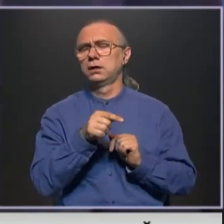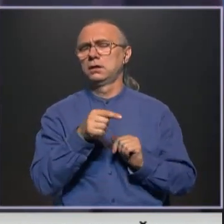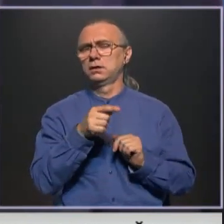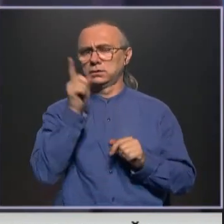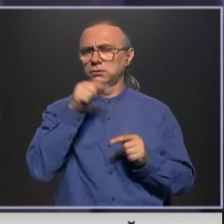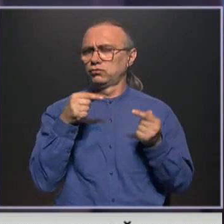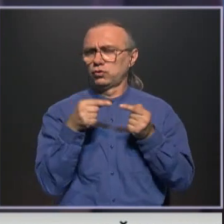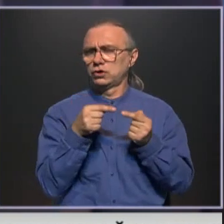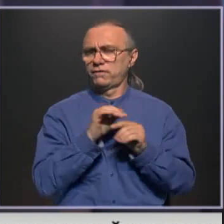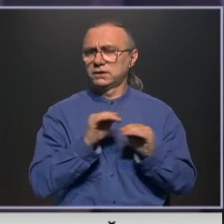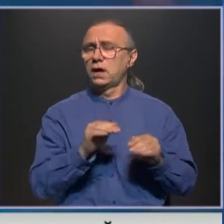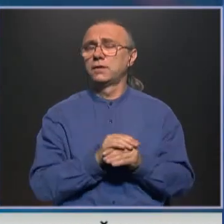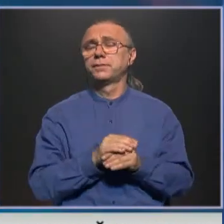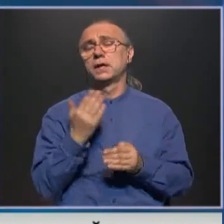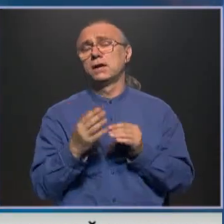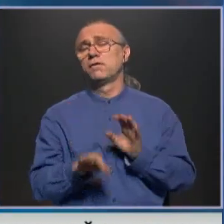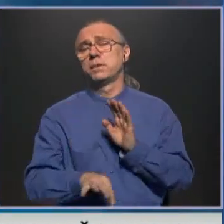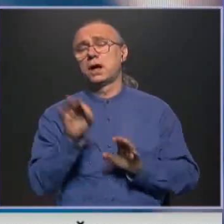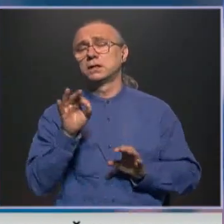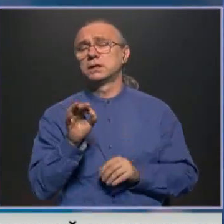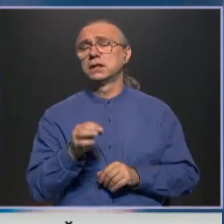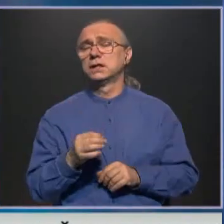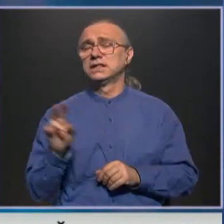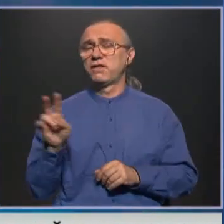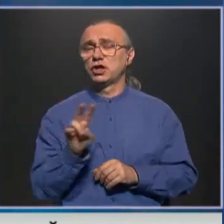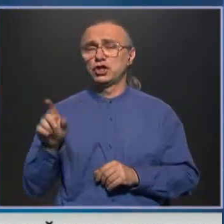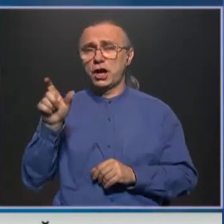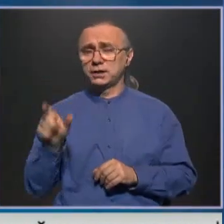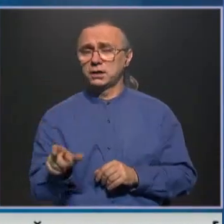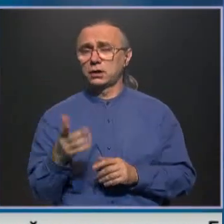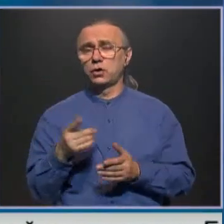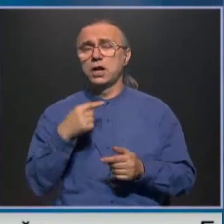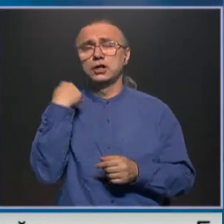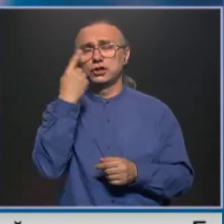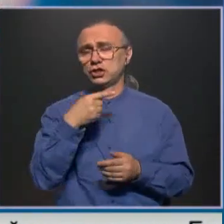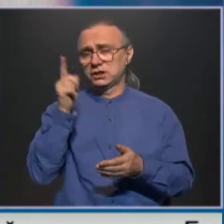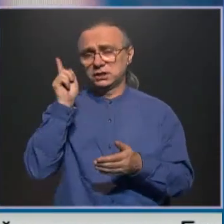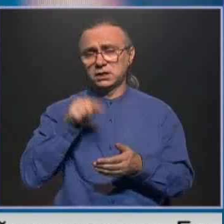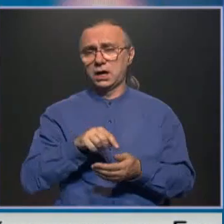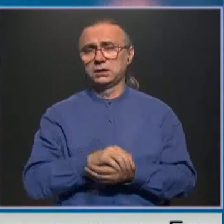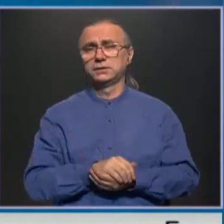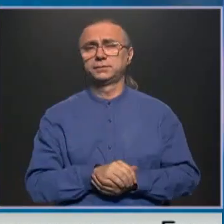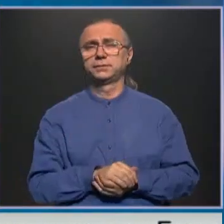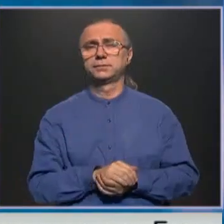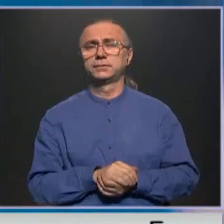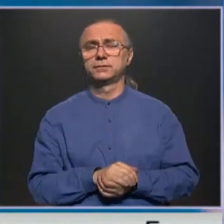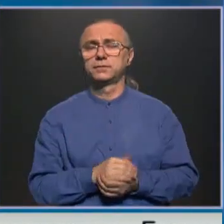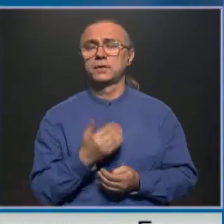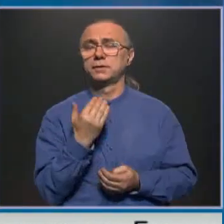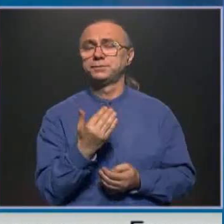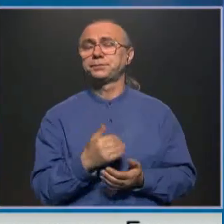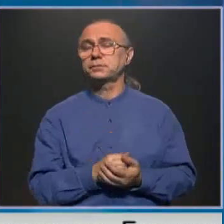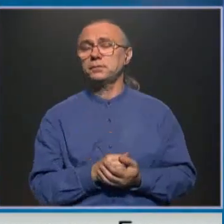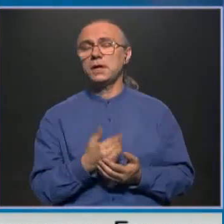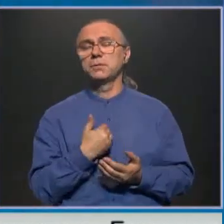доверяете. В принципе, я сам стою, и когда на службе с телефоном в руках, то уже прихожане мои знают, что это не потому, что мне